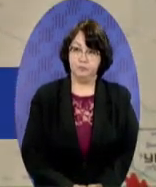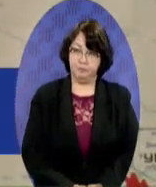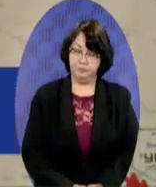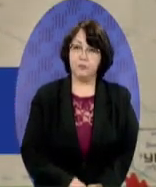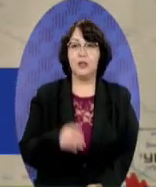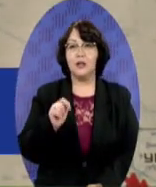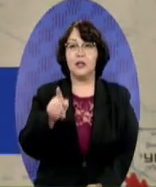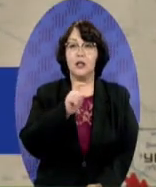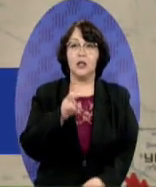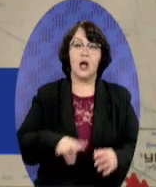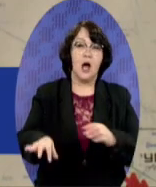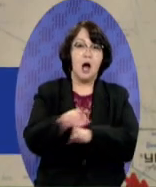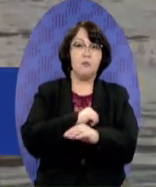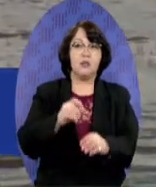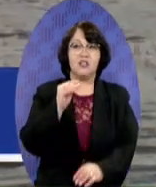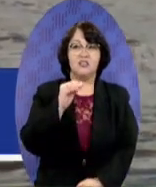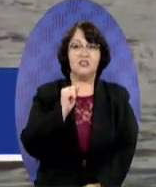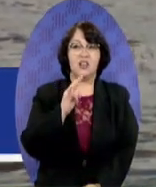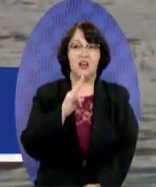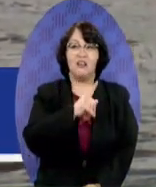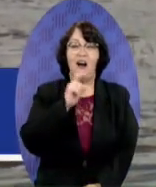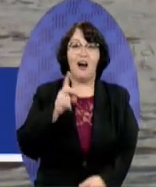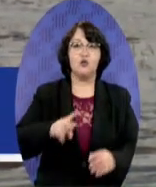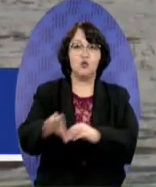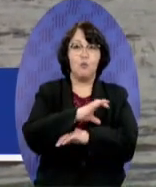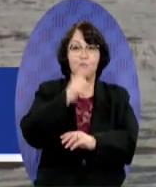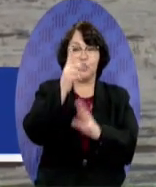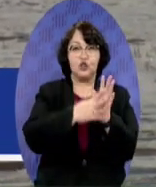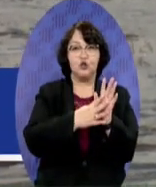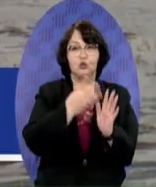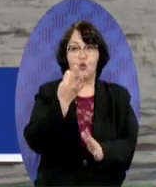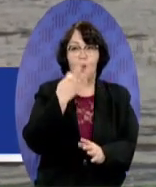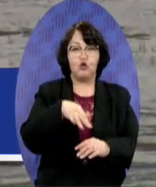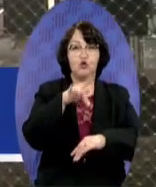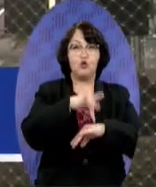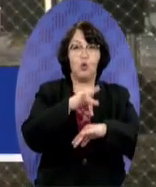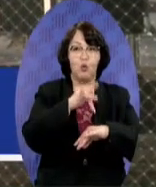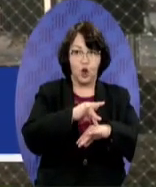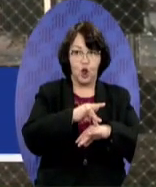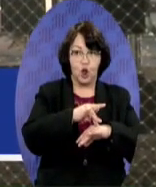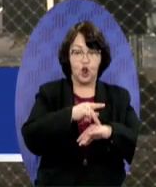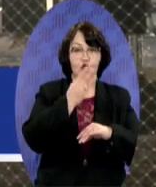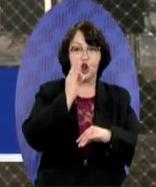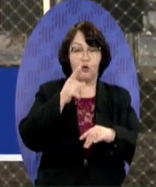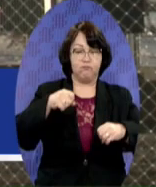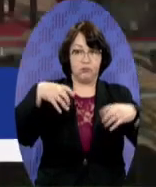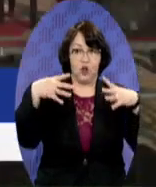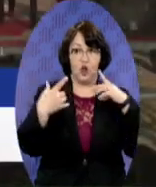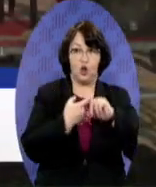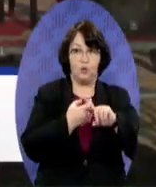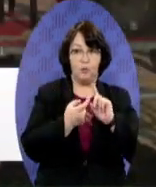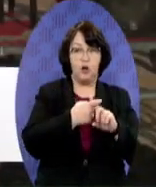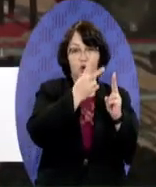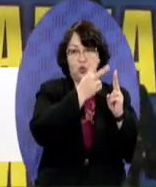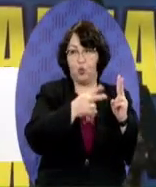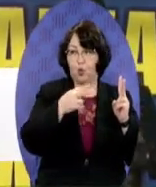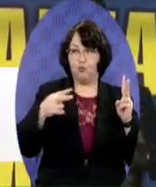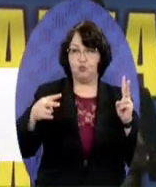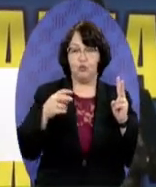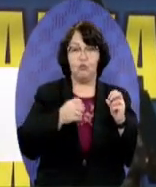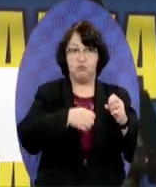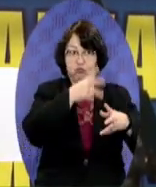За Хинтэй аймгийн Жаргалтхан сум 1994 онд төвийн эрчим хүчний системд холбогдсон цахилгаан дамжуулах шугамтай болсон